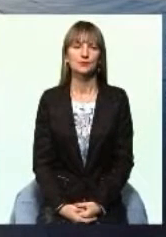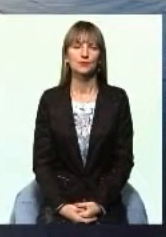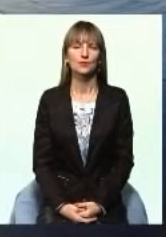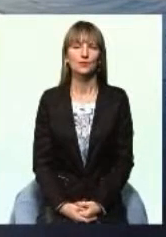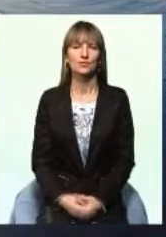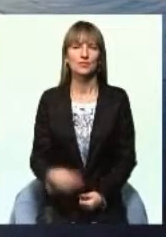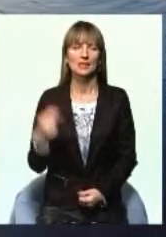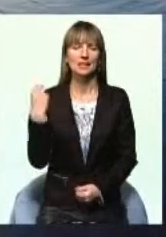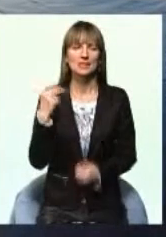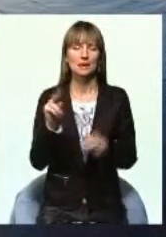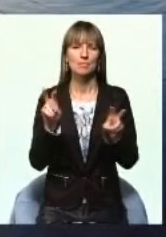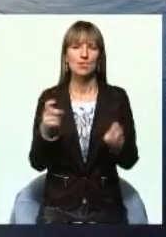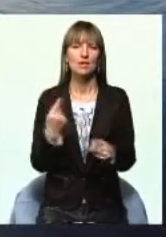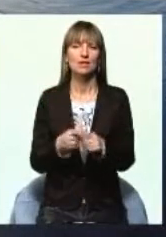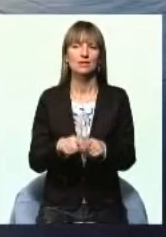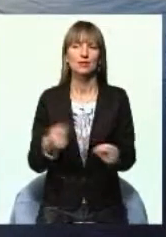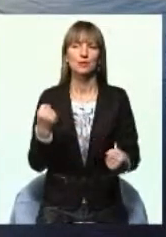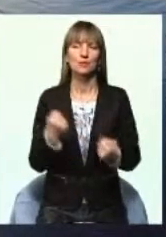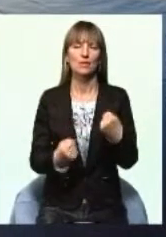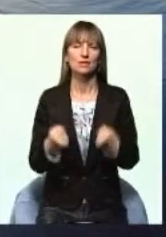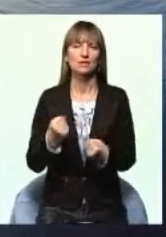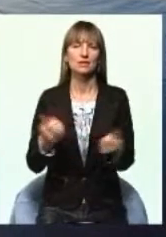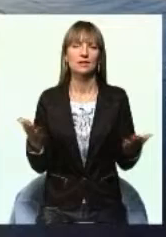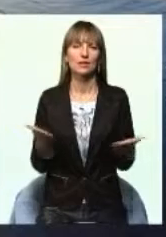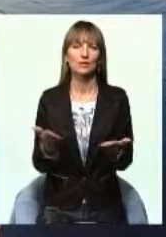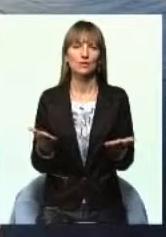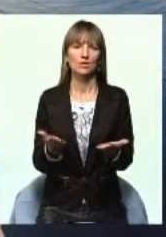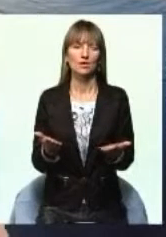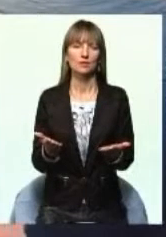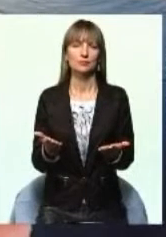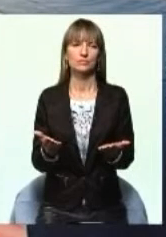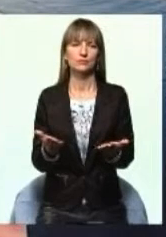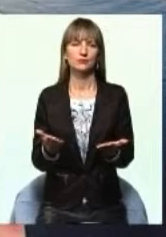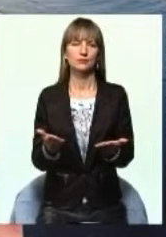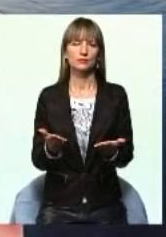Запорожец. Такая машина, которая